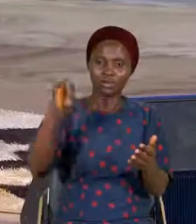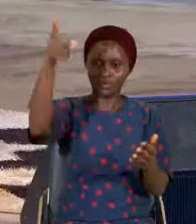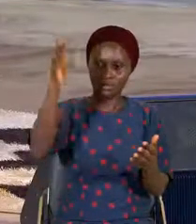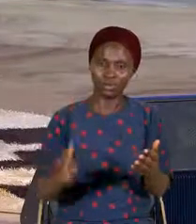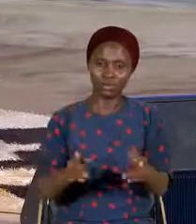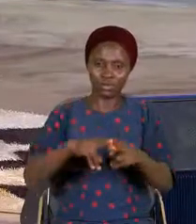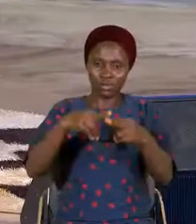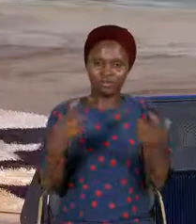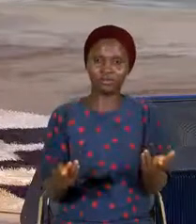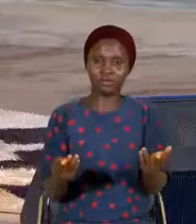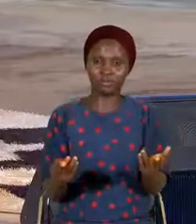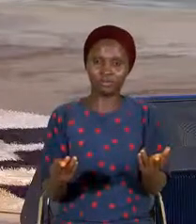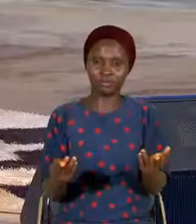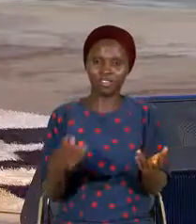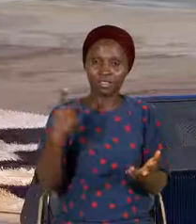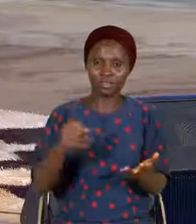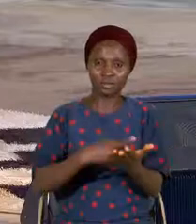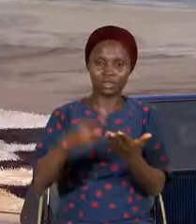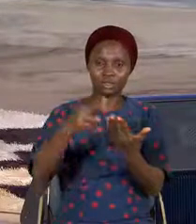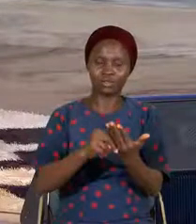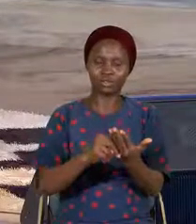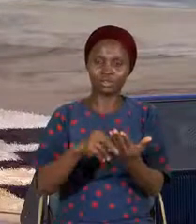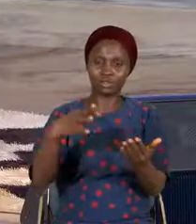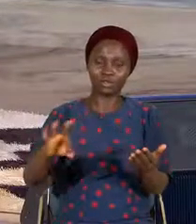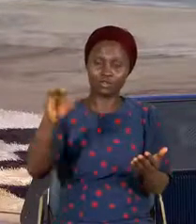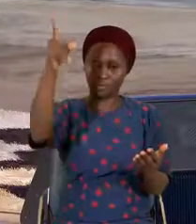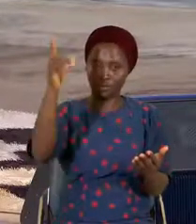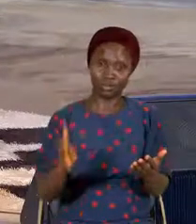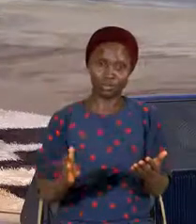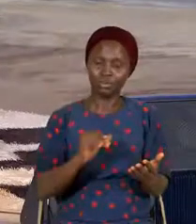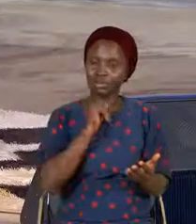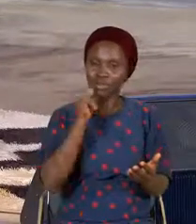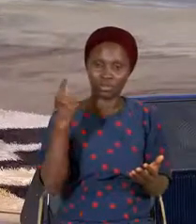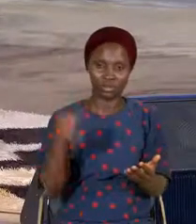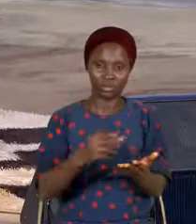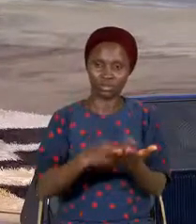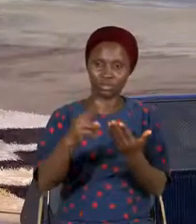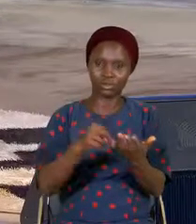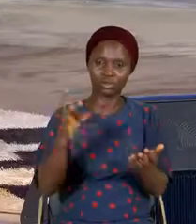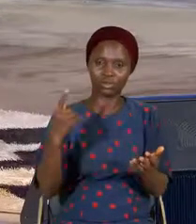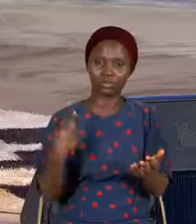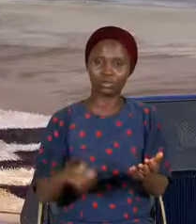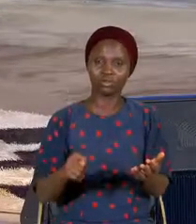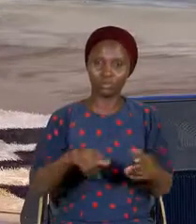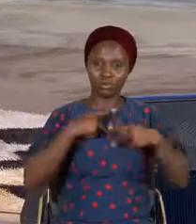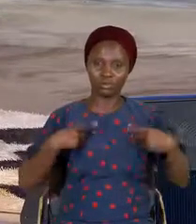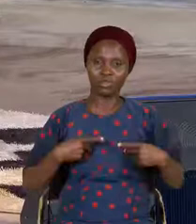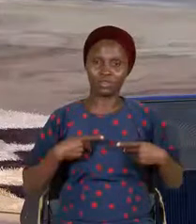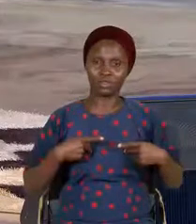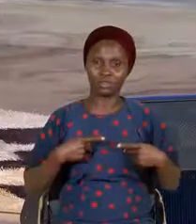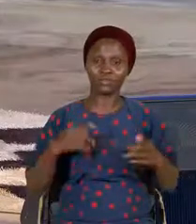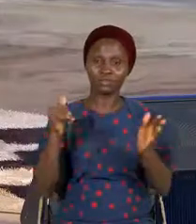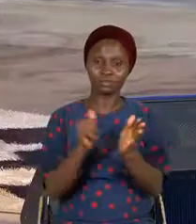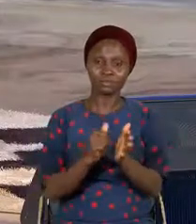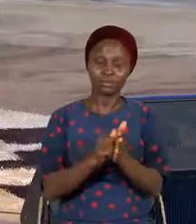par la foi et pour la foi. Oui, la justice de Dieu, ce n'est pas la justice des pharisiens. Cette justice,